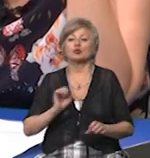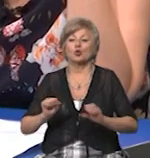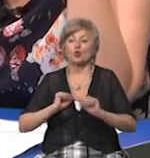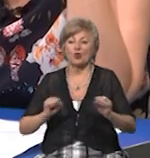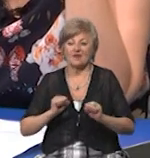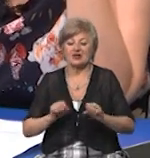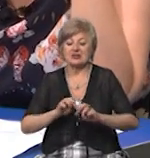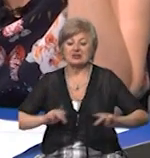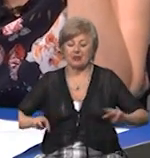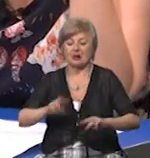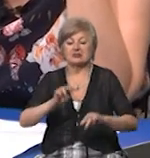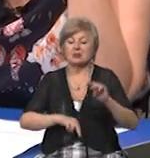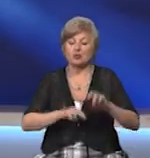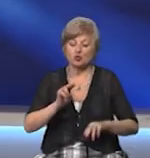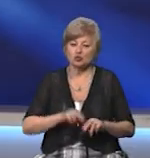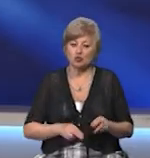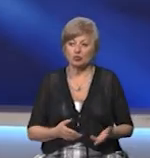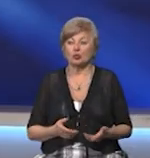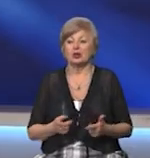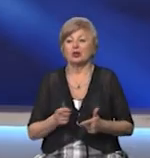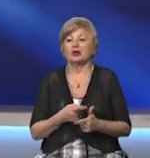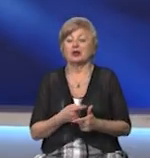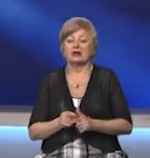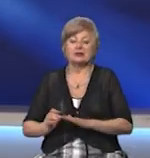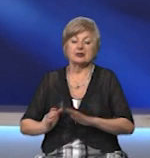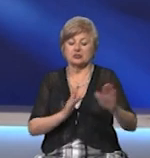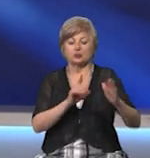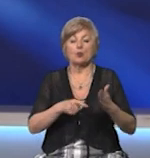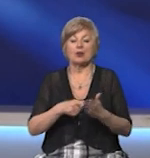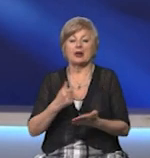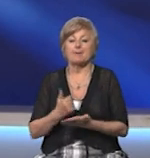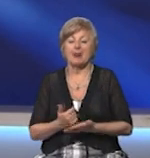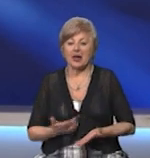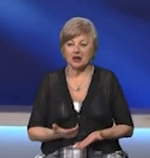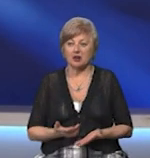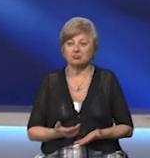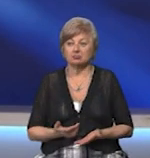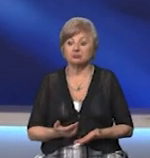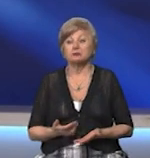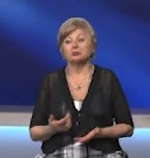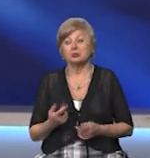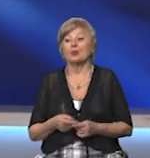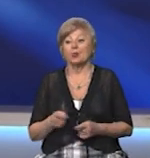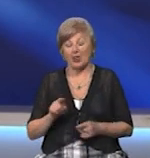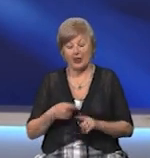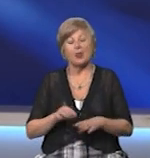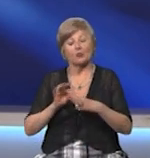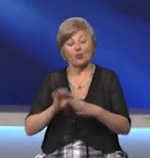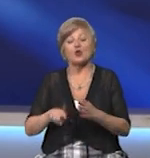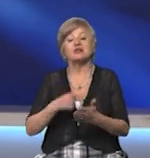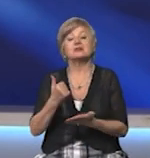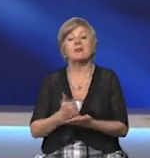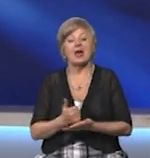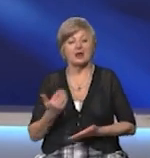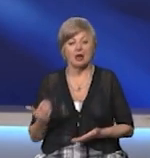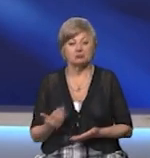очільнику департаменту інфраструктури і благоустрою або заступнику мера. Ну, я не знаю, який там саме формат буде, бо це все ж таки мерія проводить.